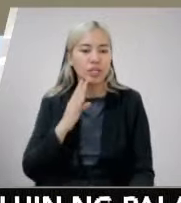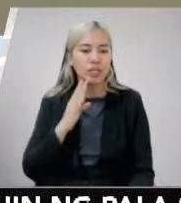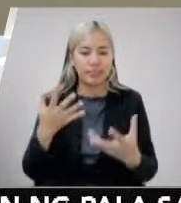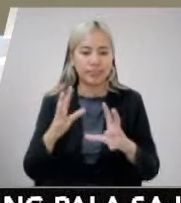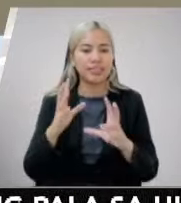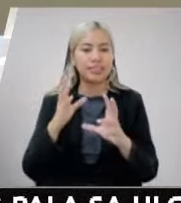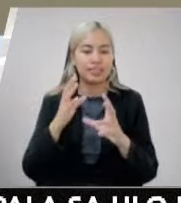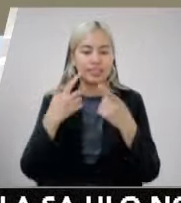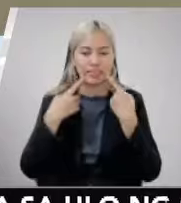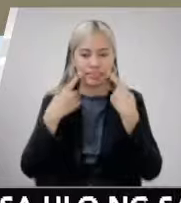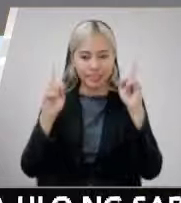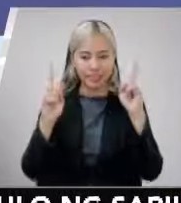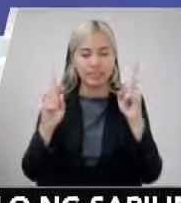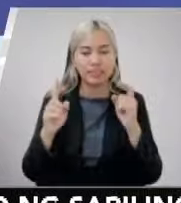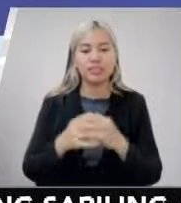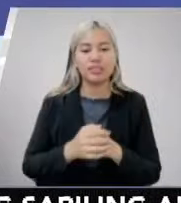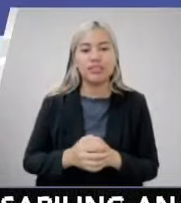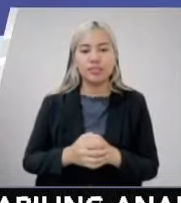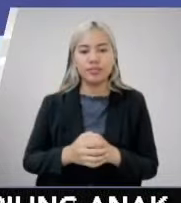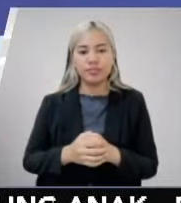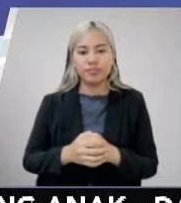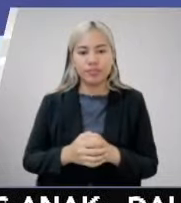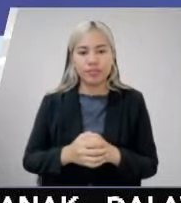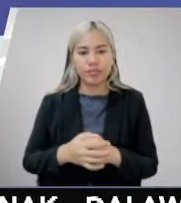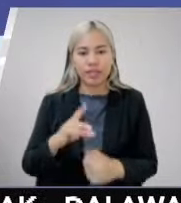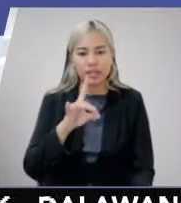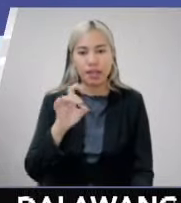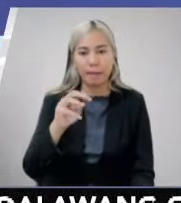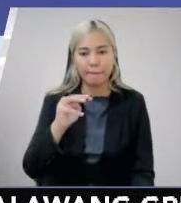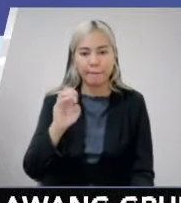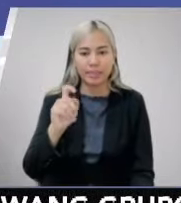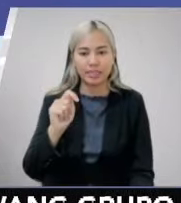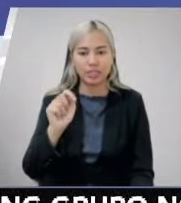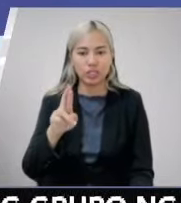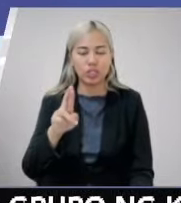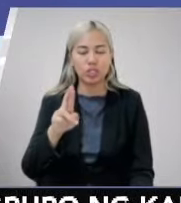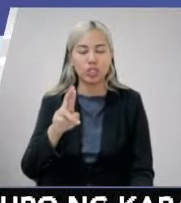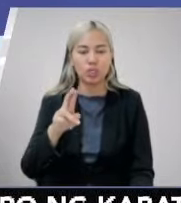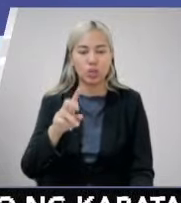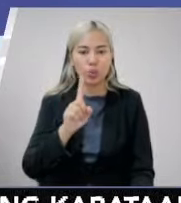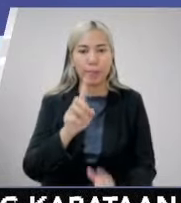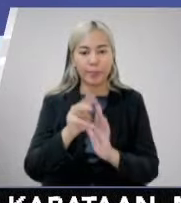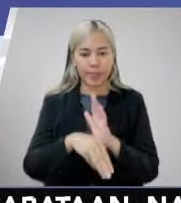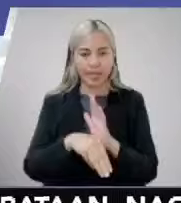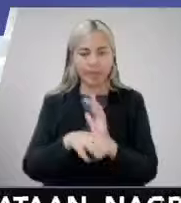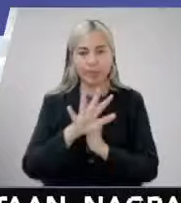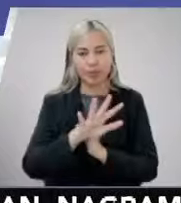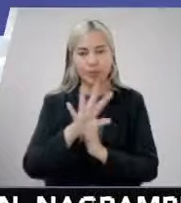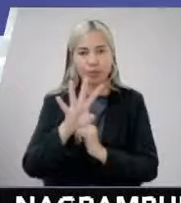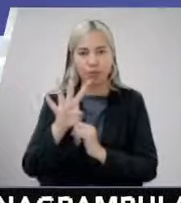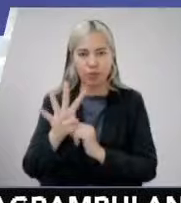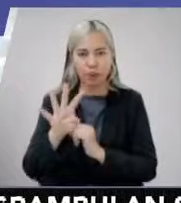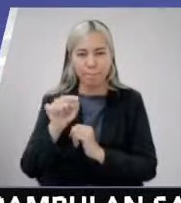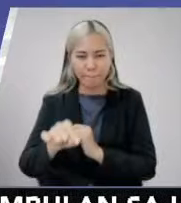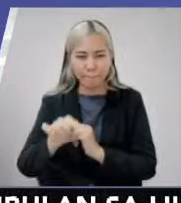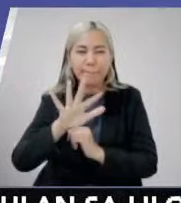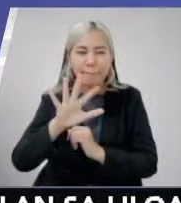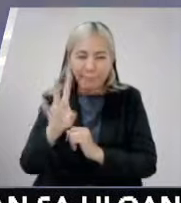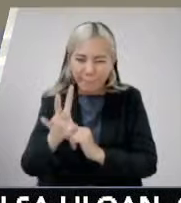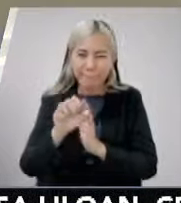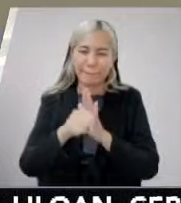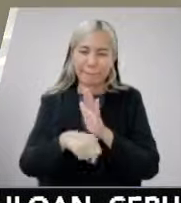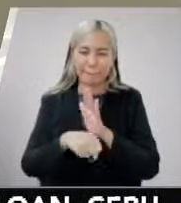si Hussein Lorania sa 800 meter dash sa oras na 1 minute and 54.57 seconds. Good job!